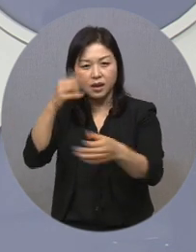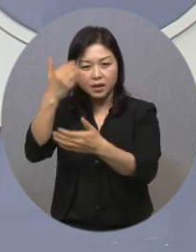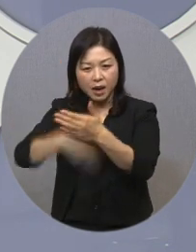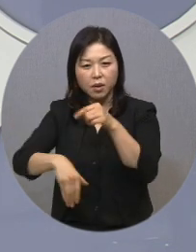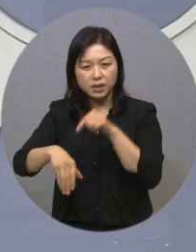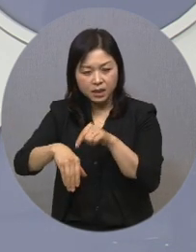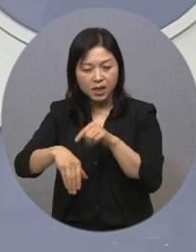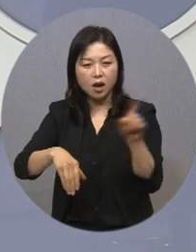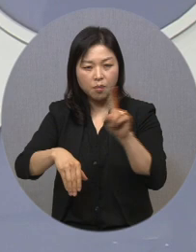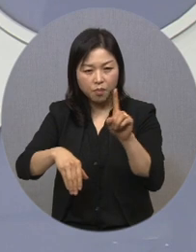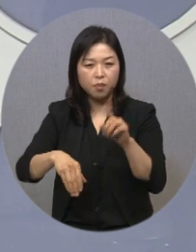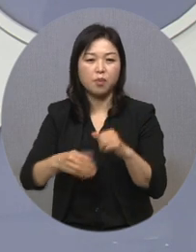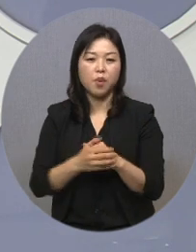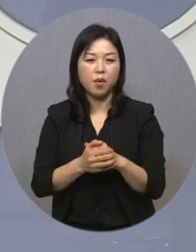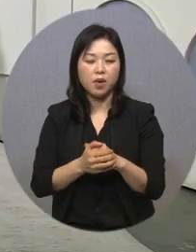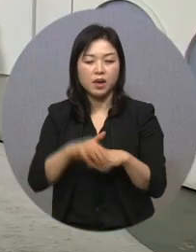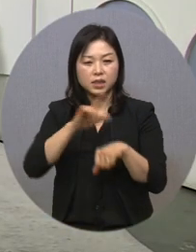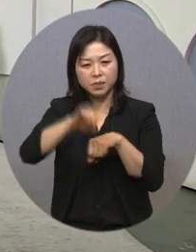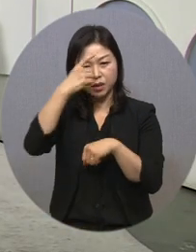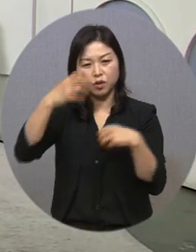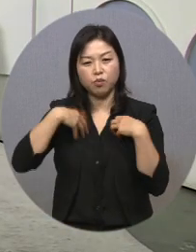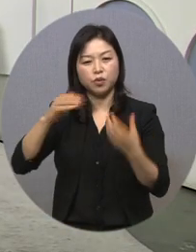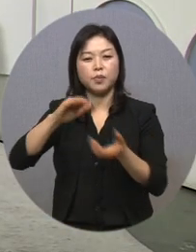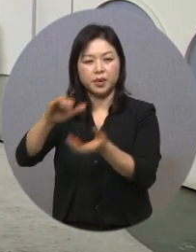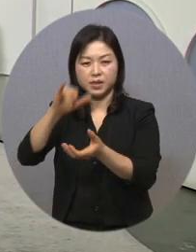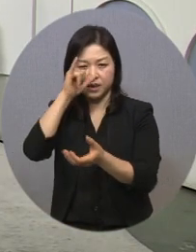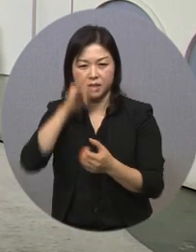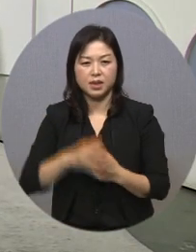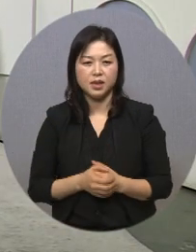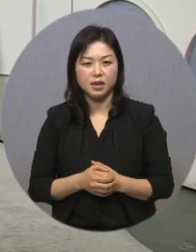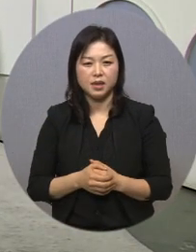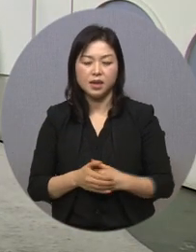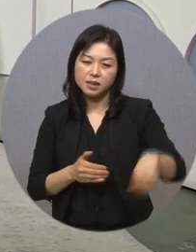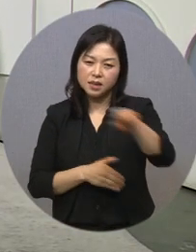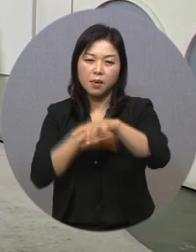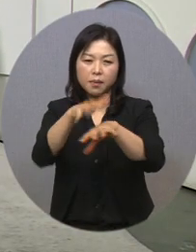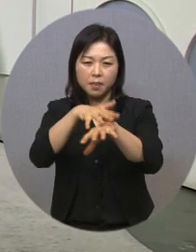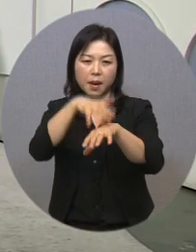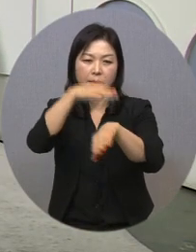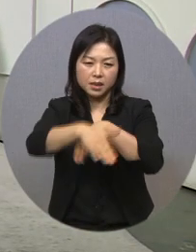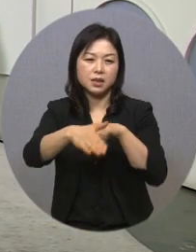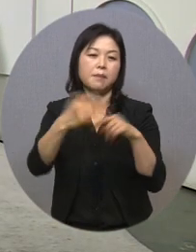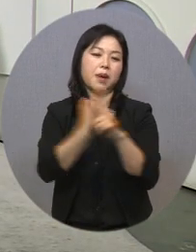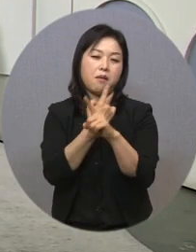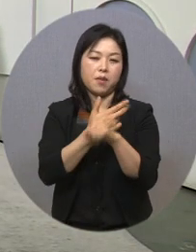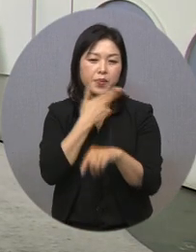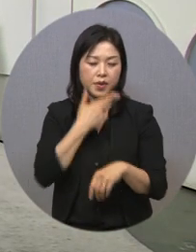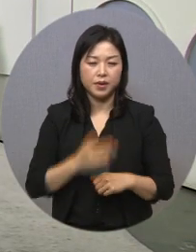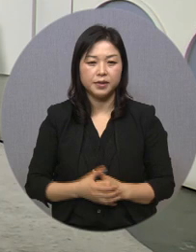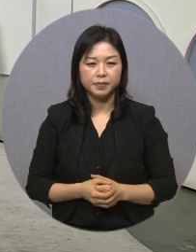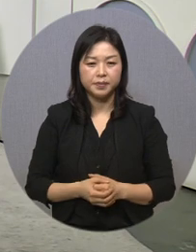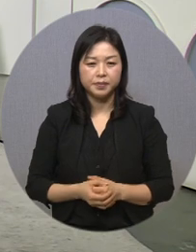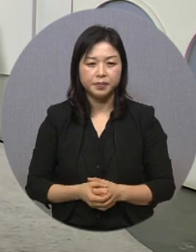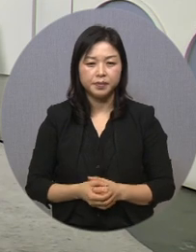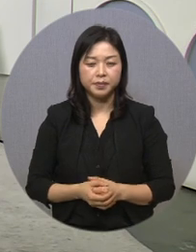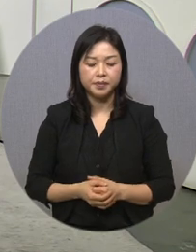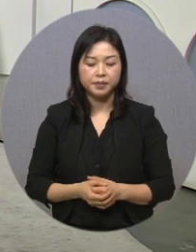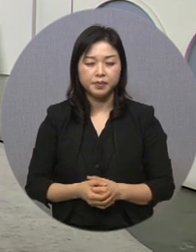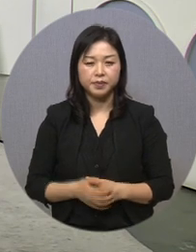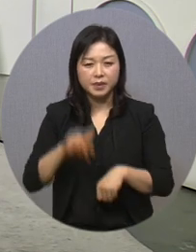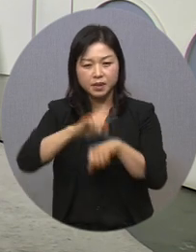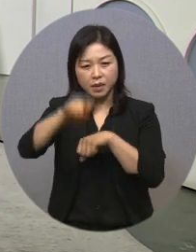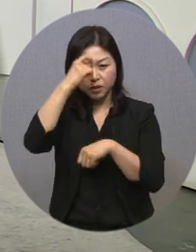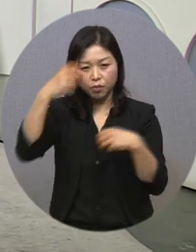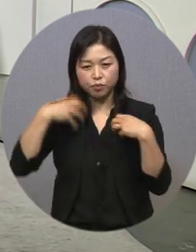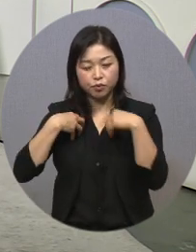나머지 부분들이 다시 지자체로 넘어옵니다. 이 체계가 변동되어지지가 않습니다. 그렇기 때문에